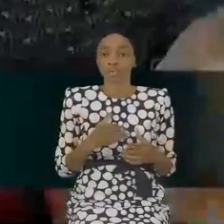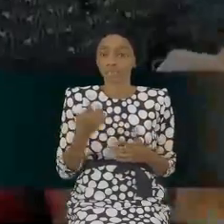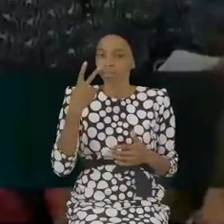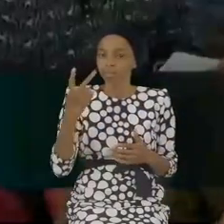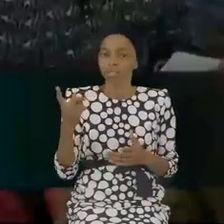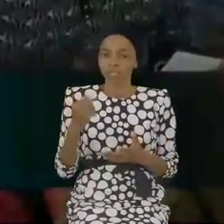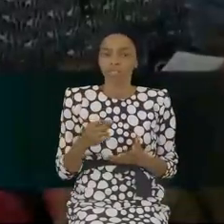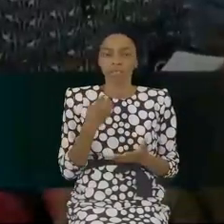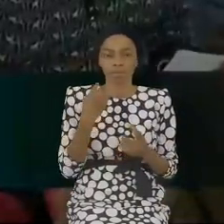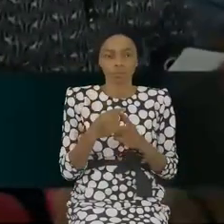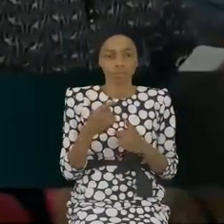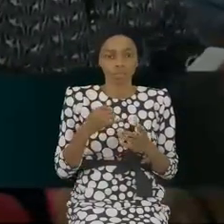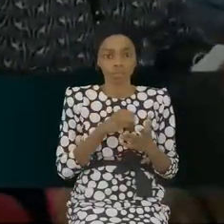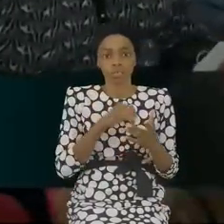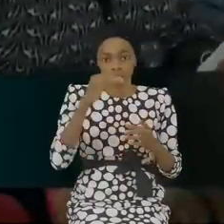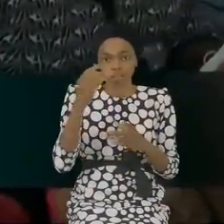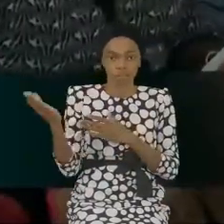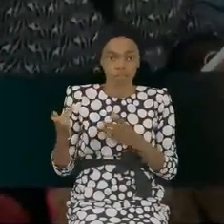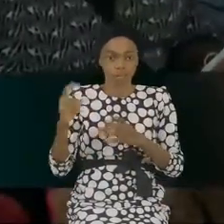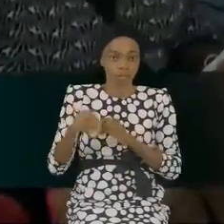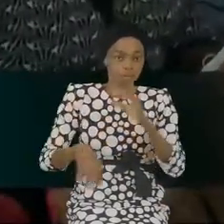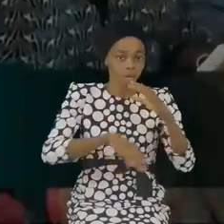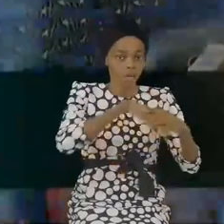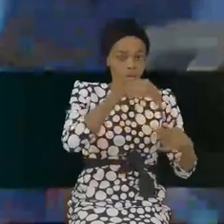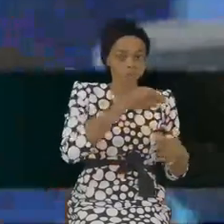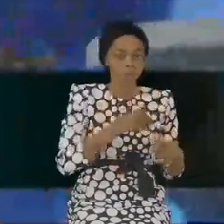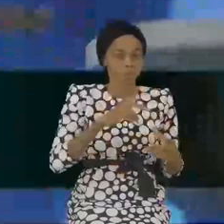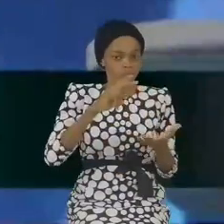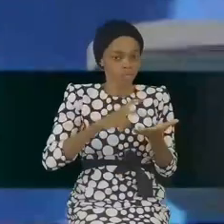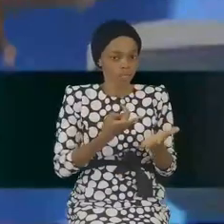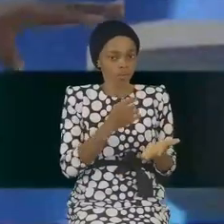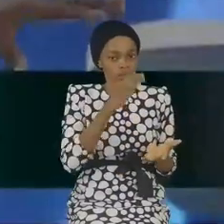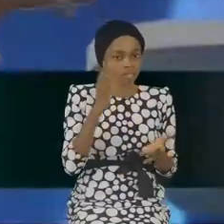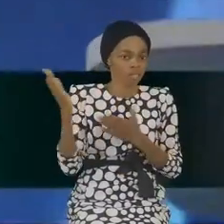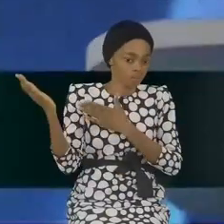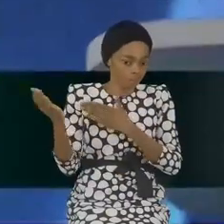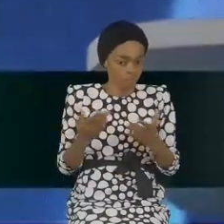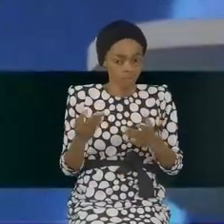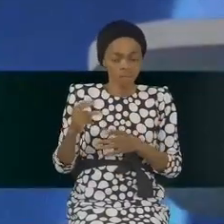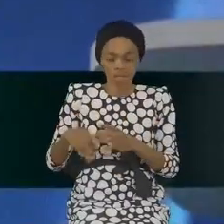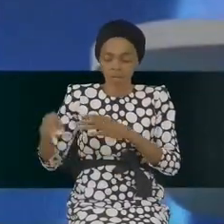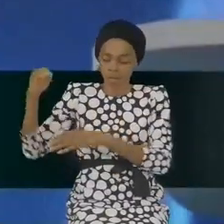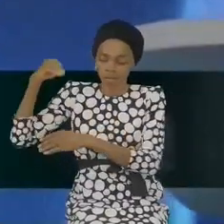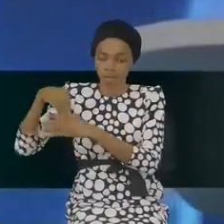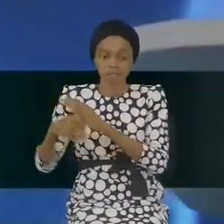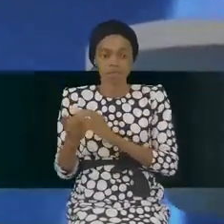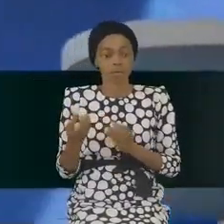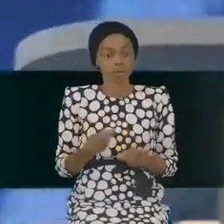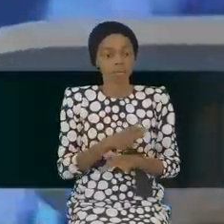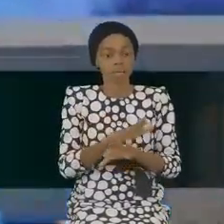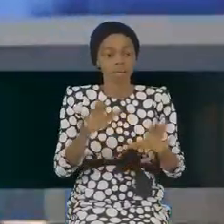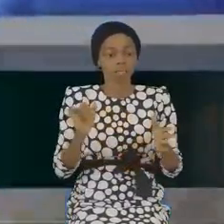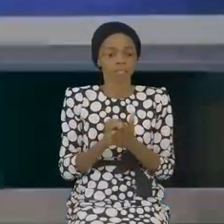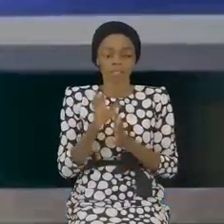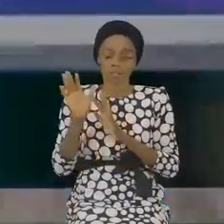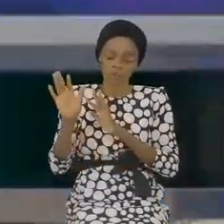sortir. Ça, c'est la première partie. Et il les fait monter dans un pays où coule le lait et